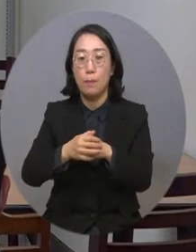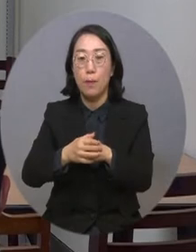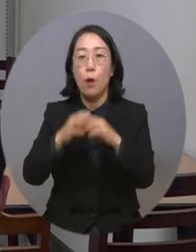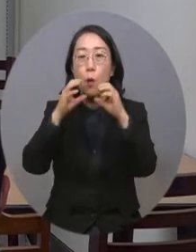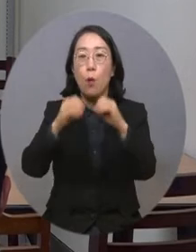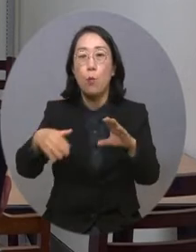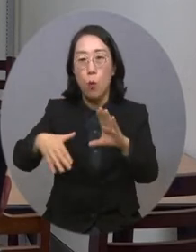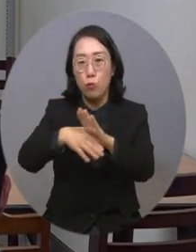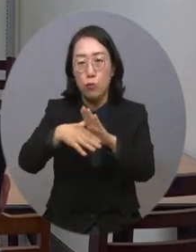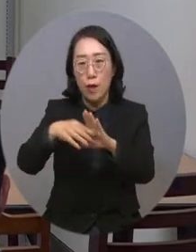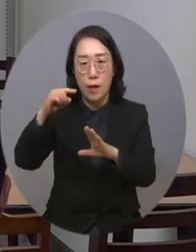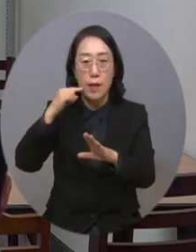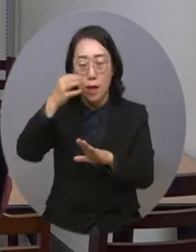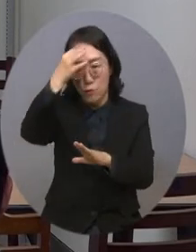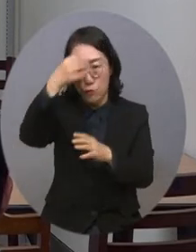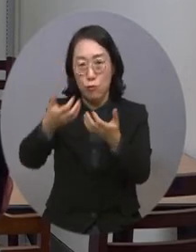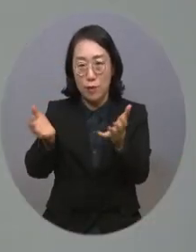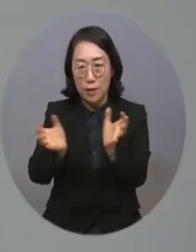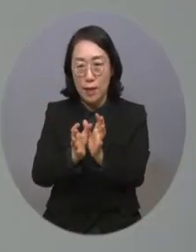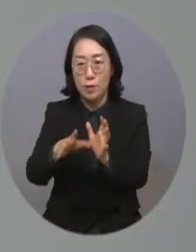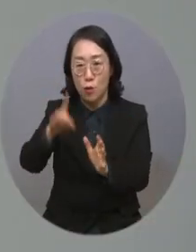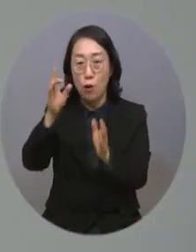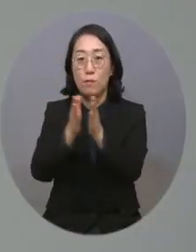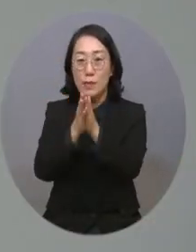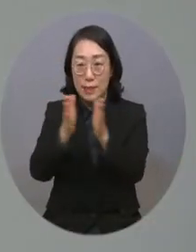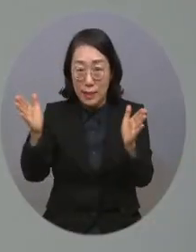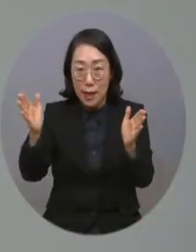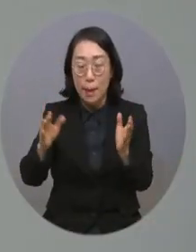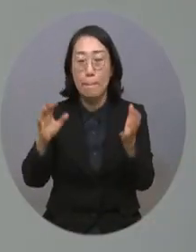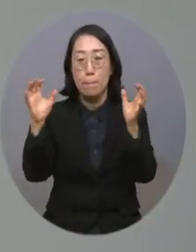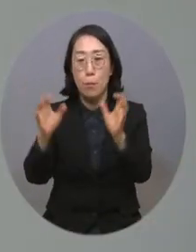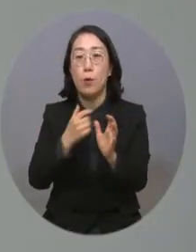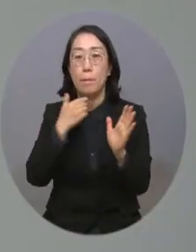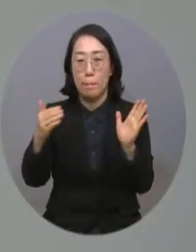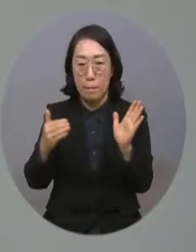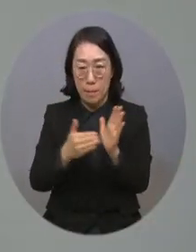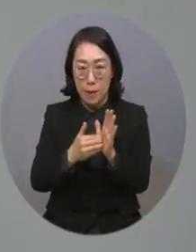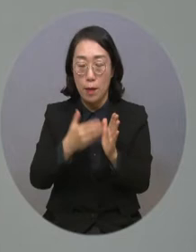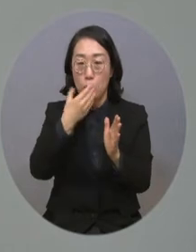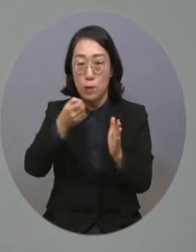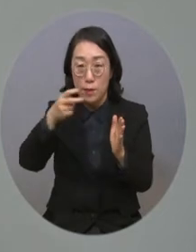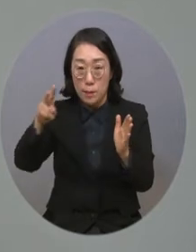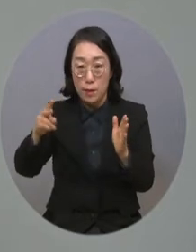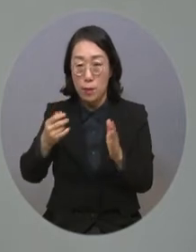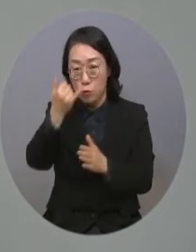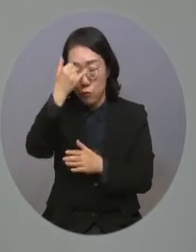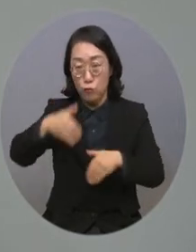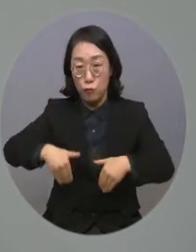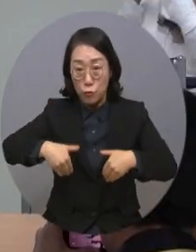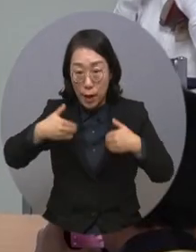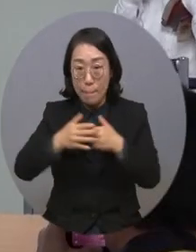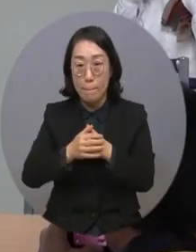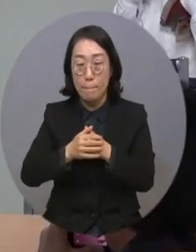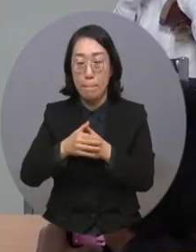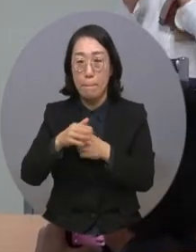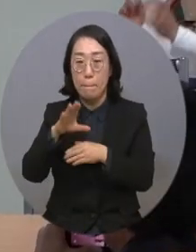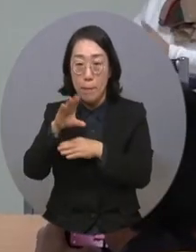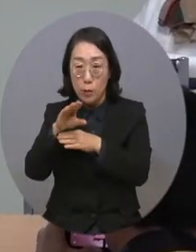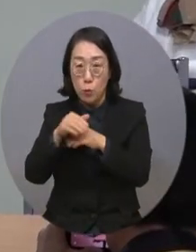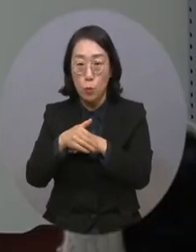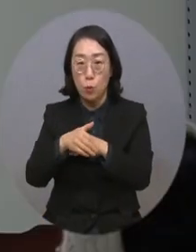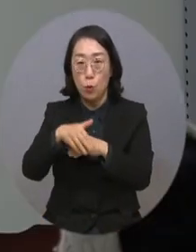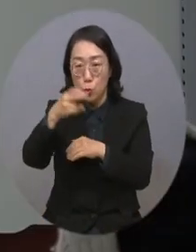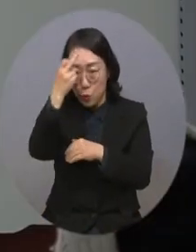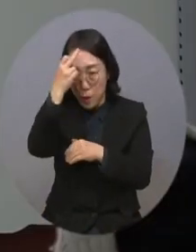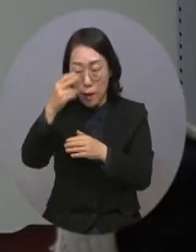분 와 예 술 단 창단식을 가졌습니다 이번 창단식 에는 복지 tv 충남 방송 최치원 4성 황이 덕 반정